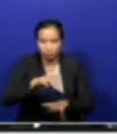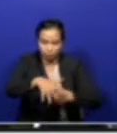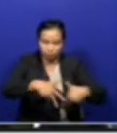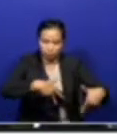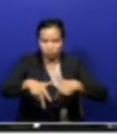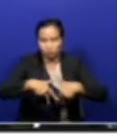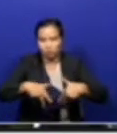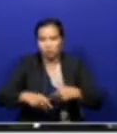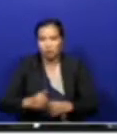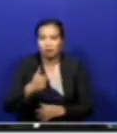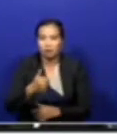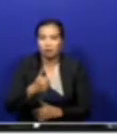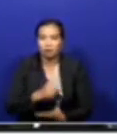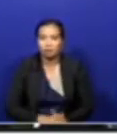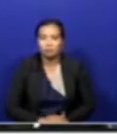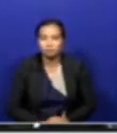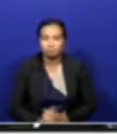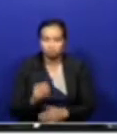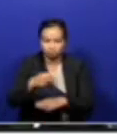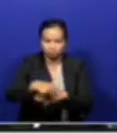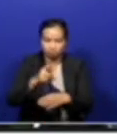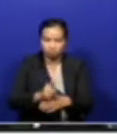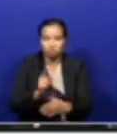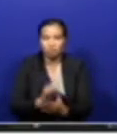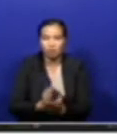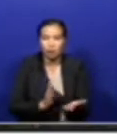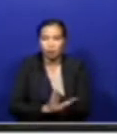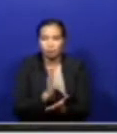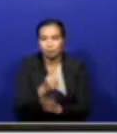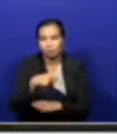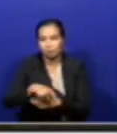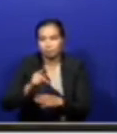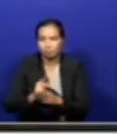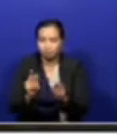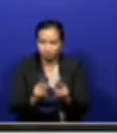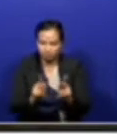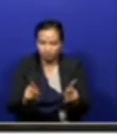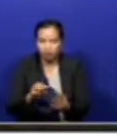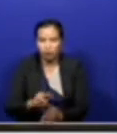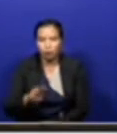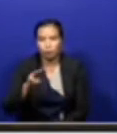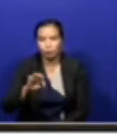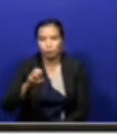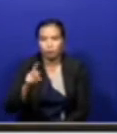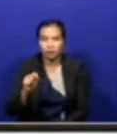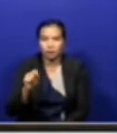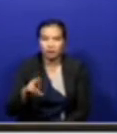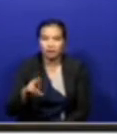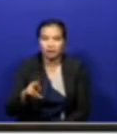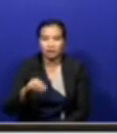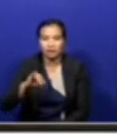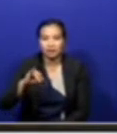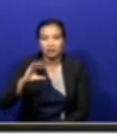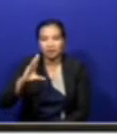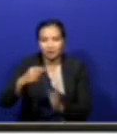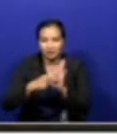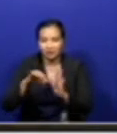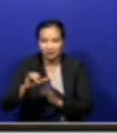ยิ่งท่านประธานที่เคารพครับผ่านไปยังท่านประธานคณะกรรมการท่านวุฒิชัยครับผู้มากบารมีแห่งนครนาย